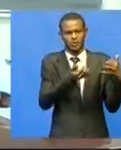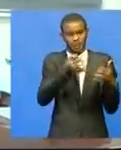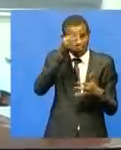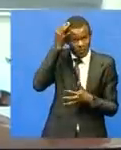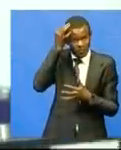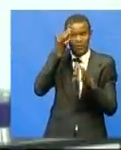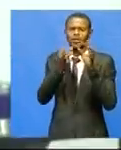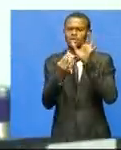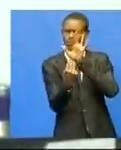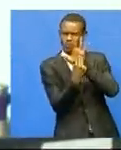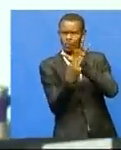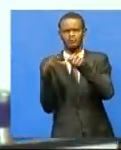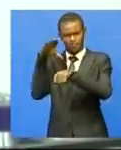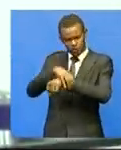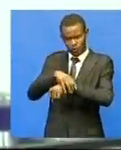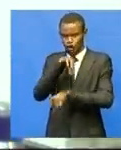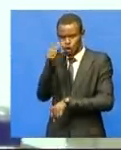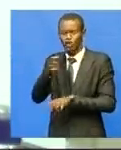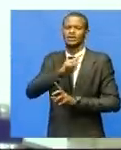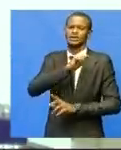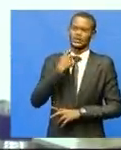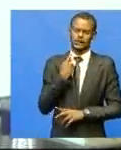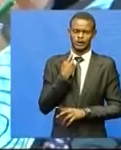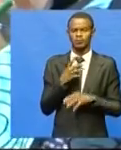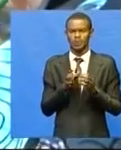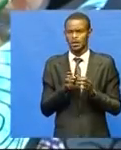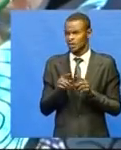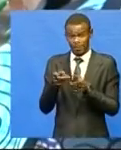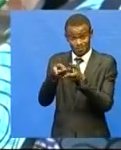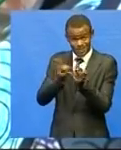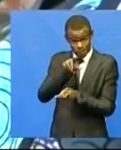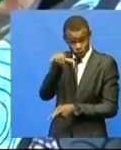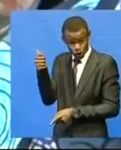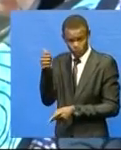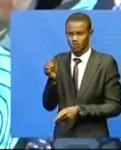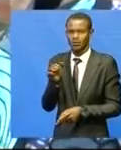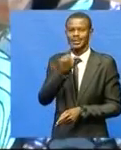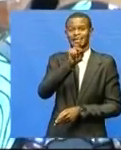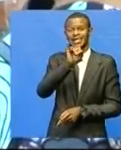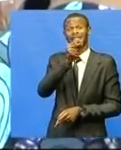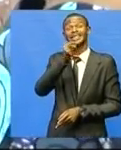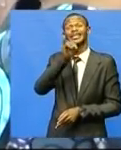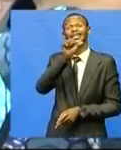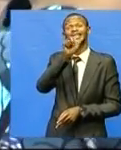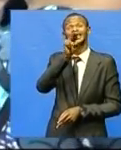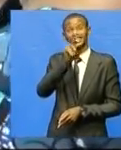neutralisés. Sur l'axe Kinyana, 5 localités ont été également conquises, dont